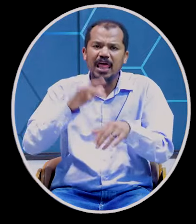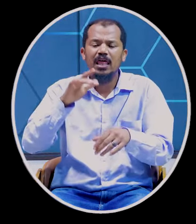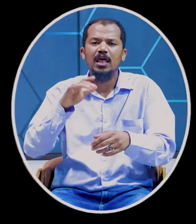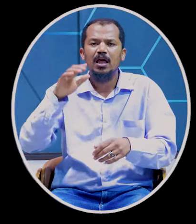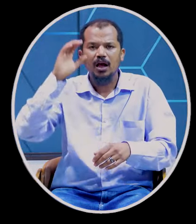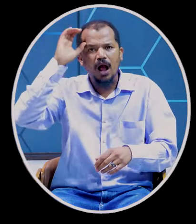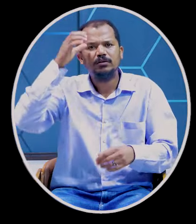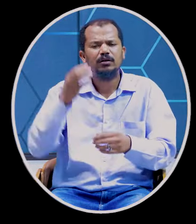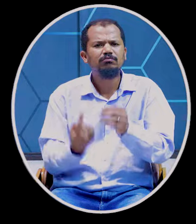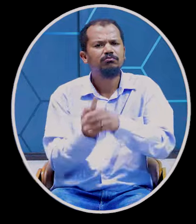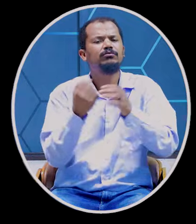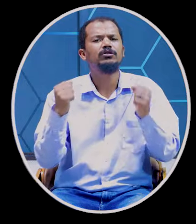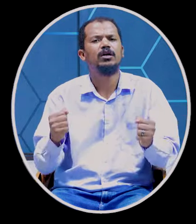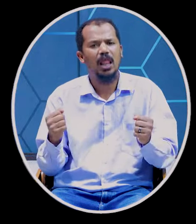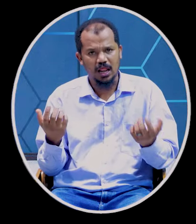ሊከሰት ይችላልና